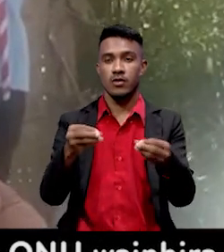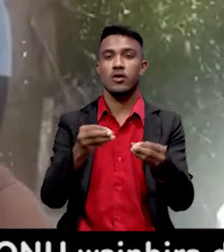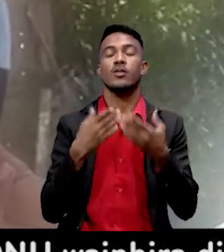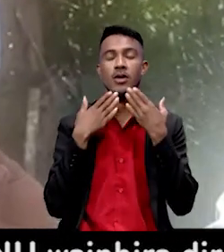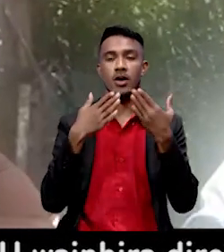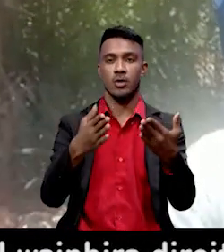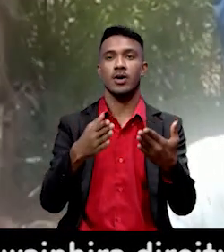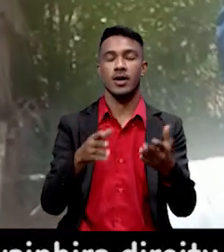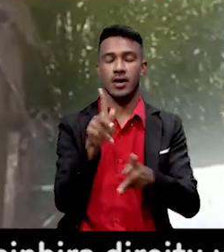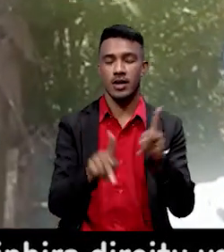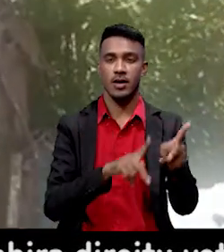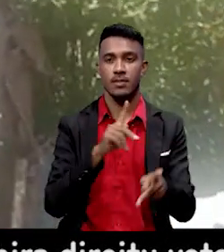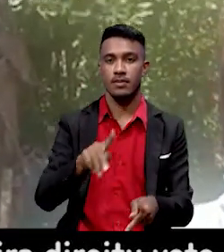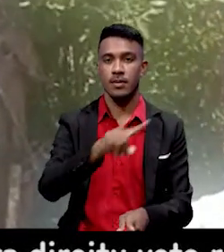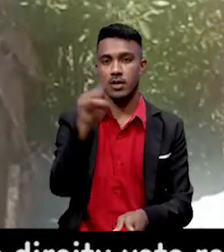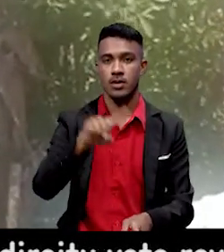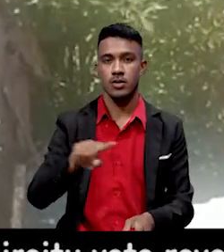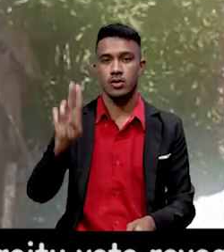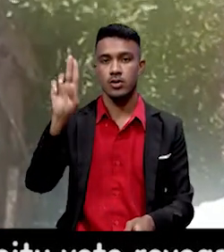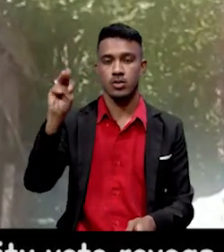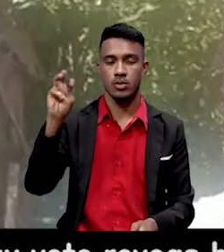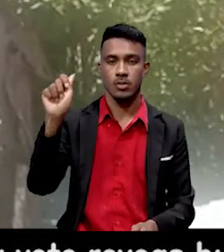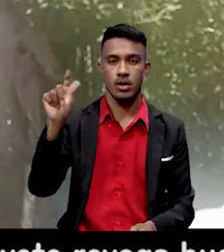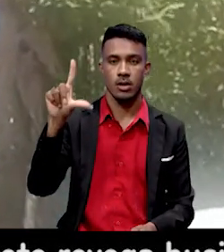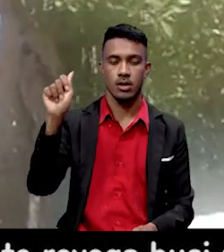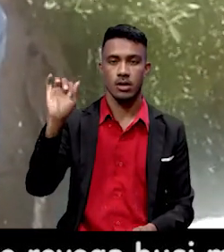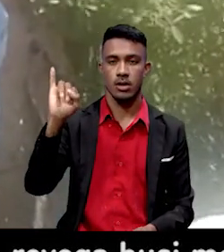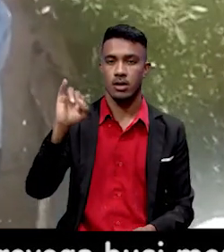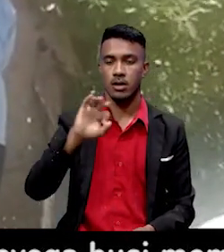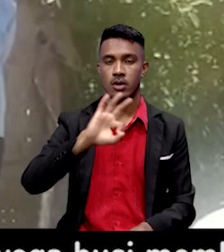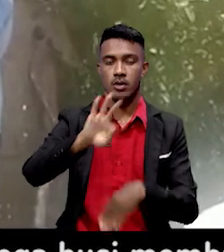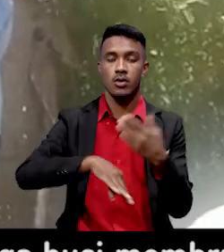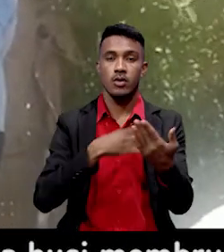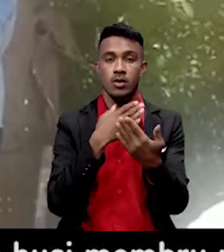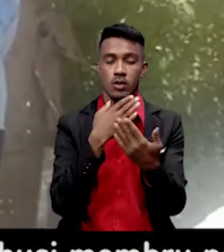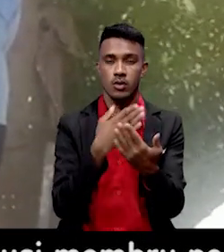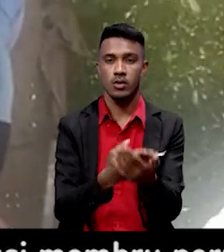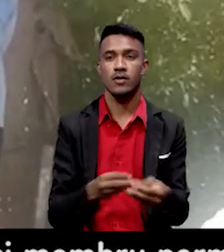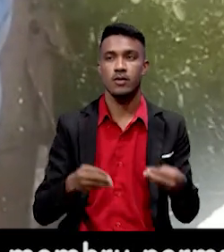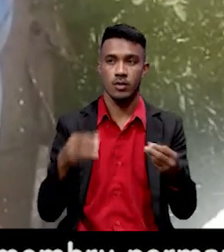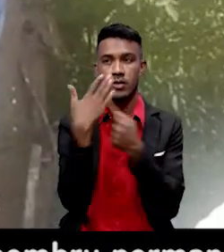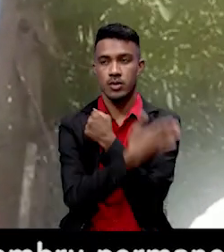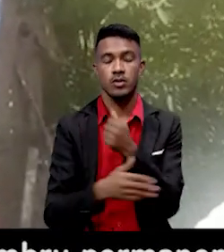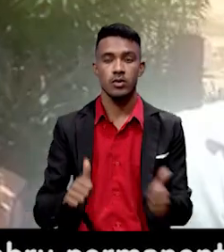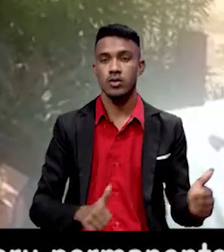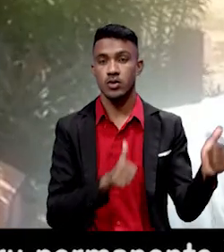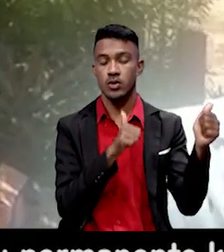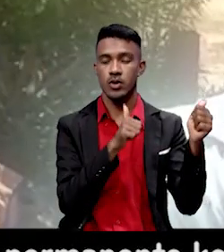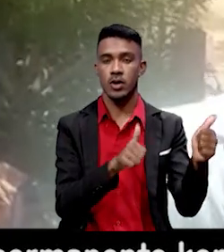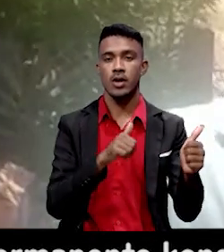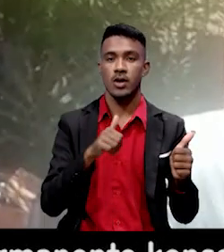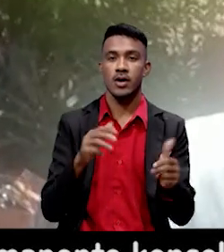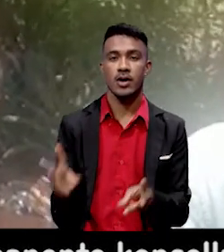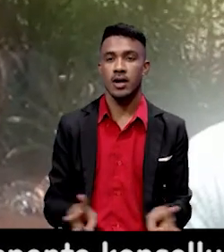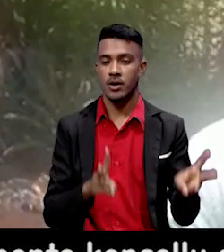sila disponibilan boleh sila bisa sukses kesian orang nasabah di dalam terani hutu